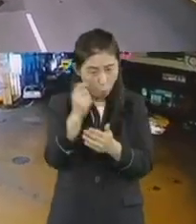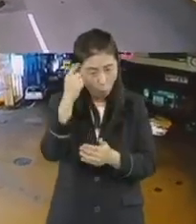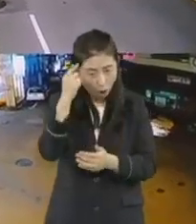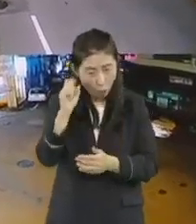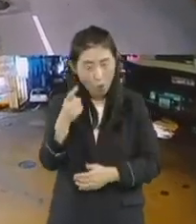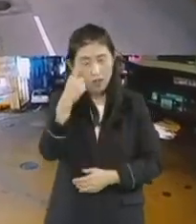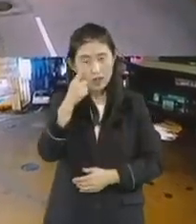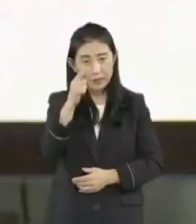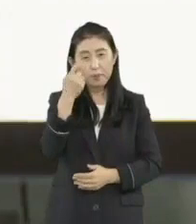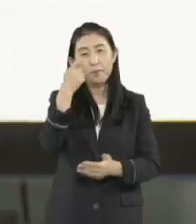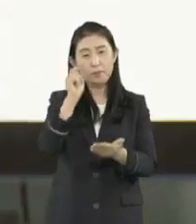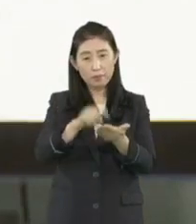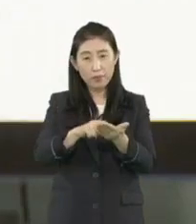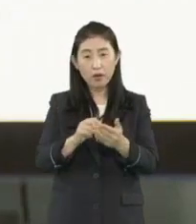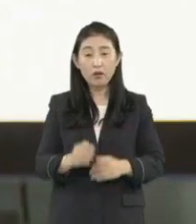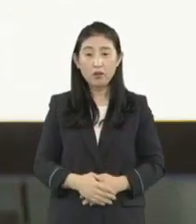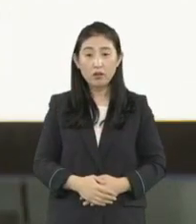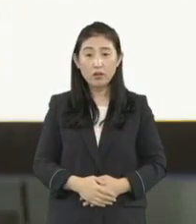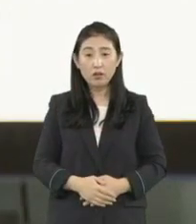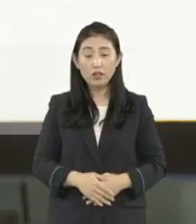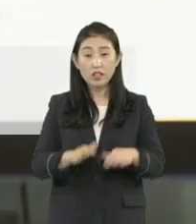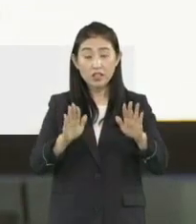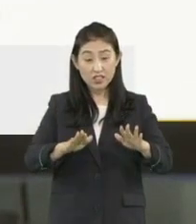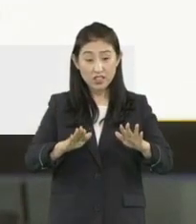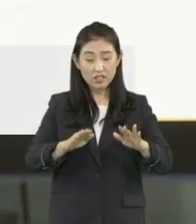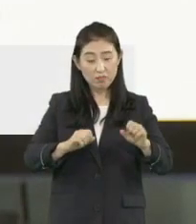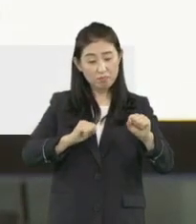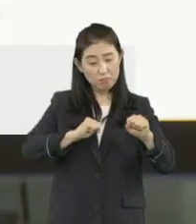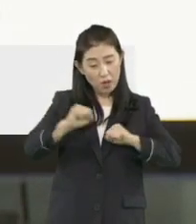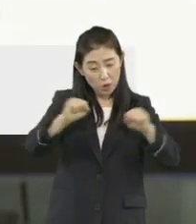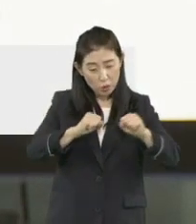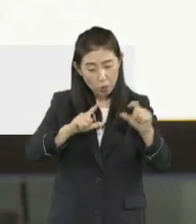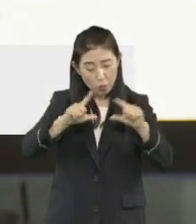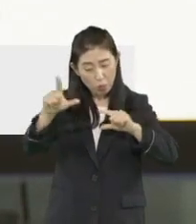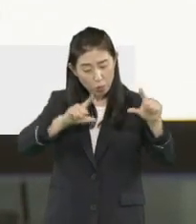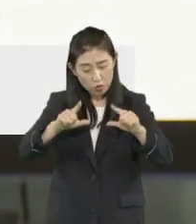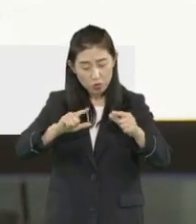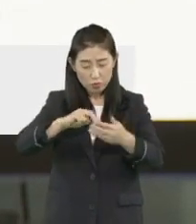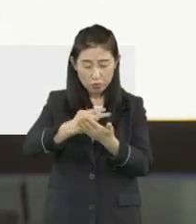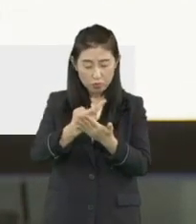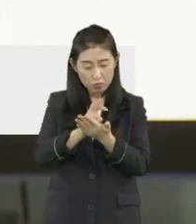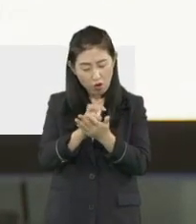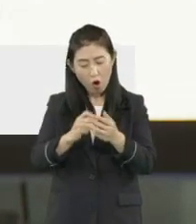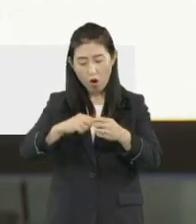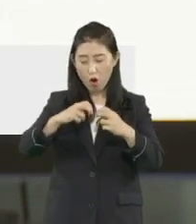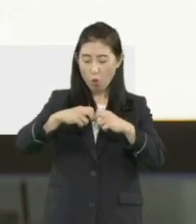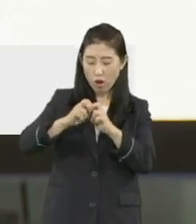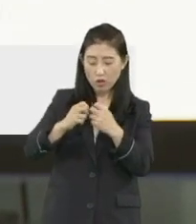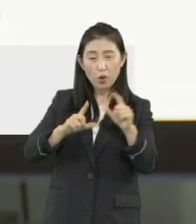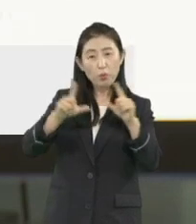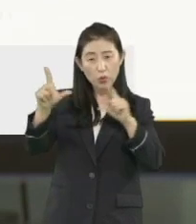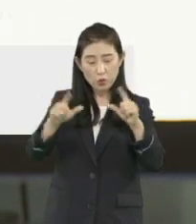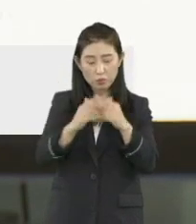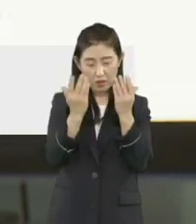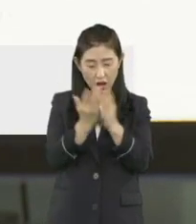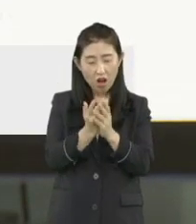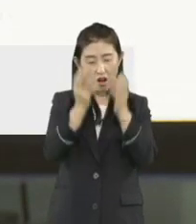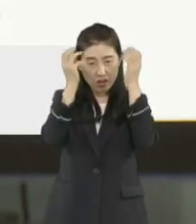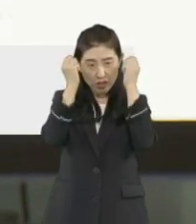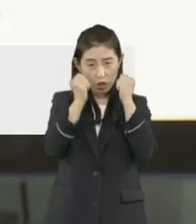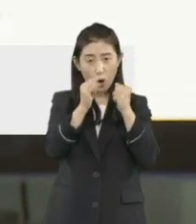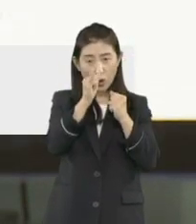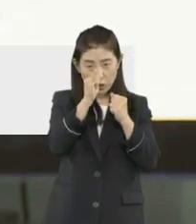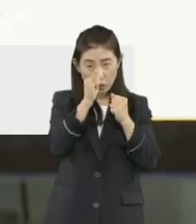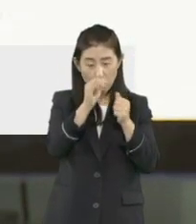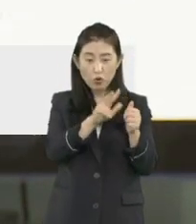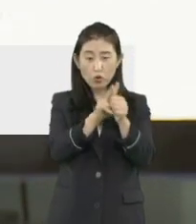방식입니다. 16개의 키포인트를 통해 관절 정보를 입력하고 그 사람의 상태까지 같이 학습 데이터를 만들었습니다. 그런